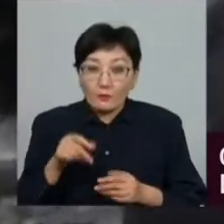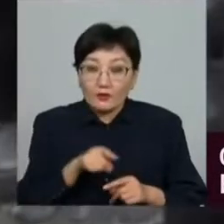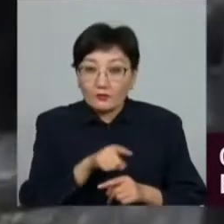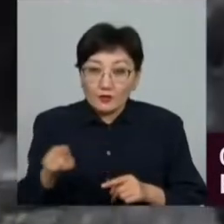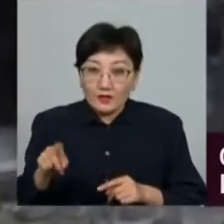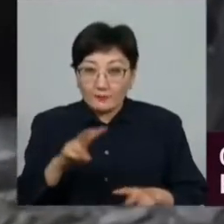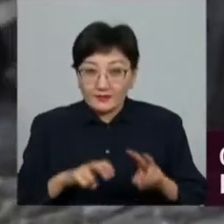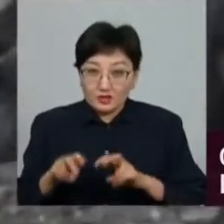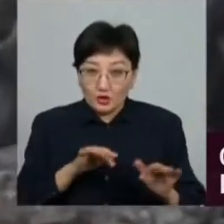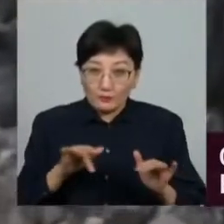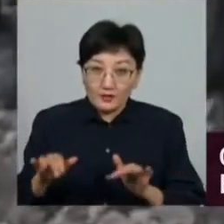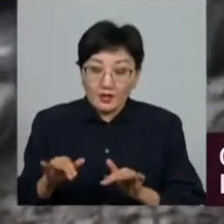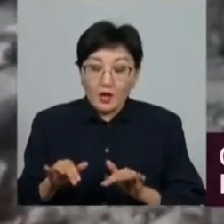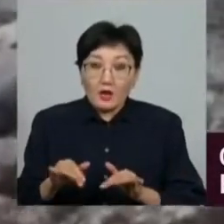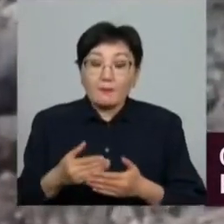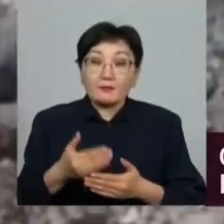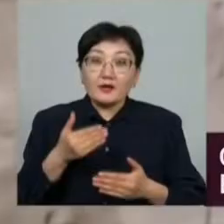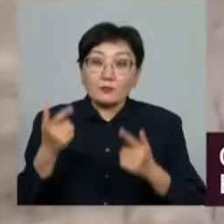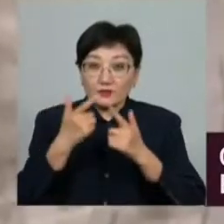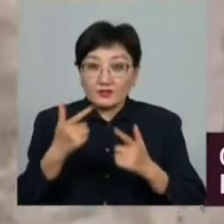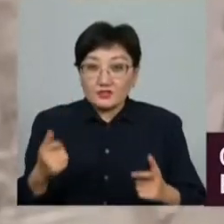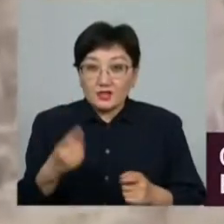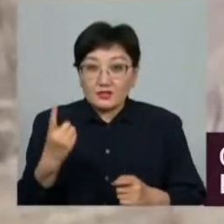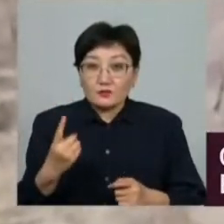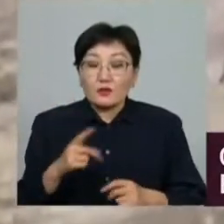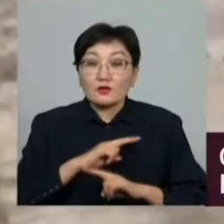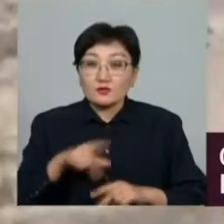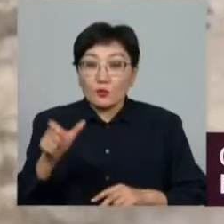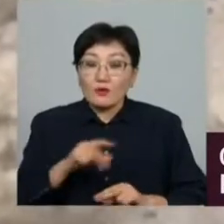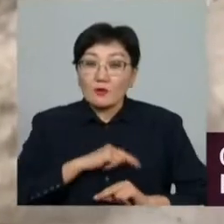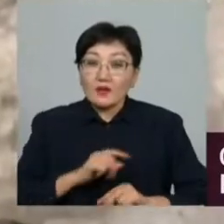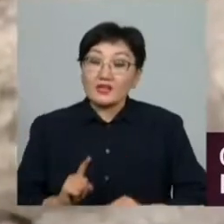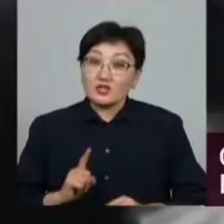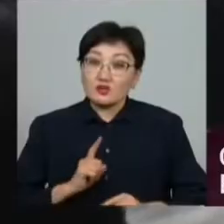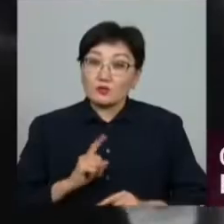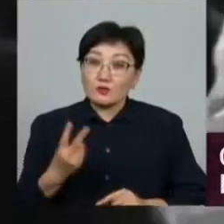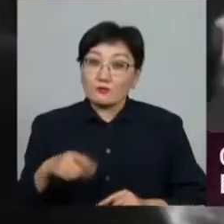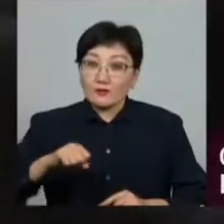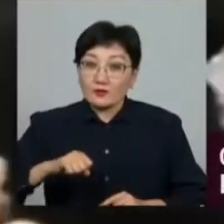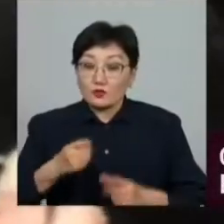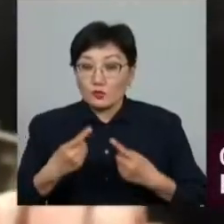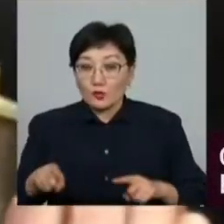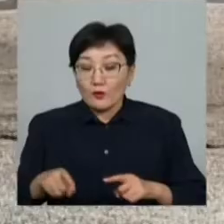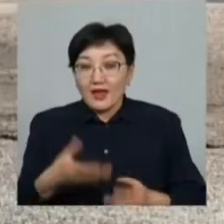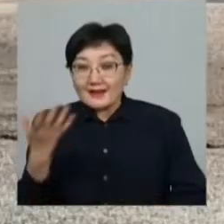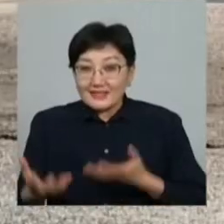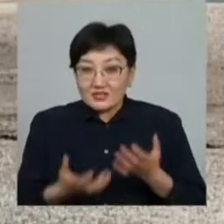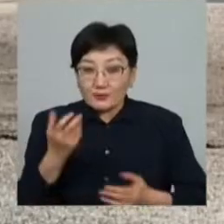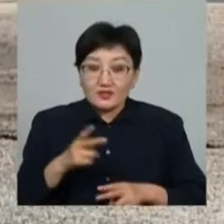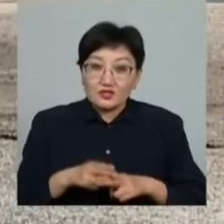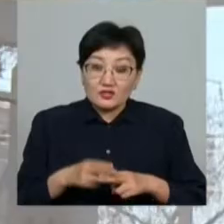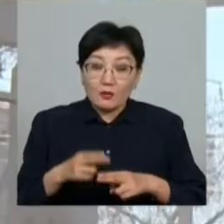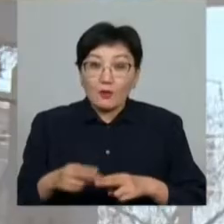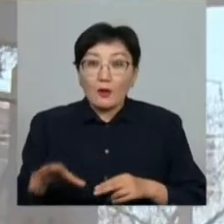спасательной операции по предварительным данным один из погибших работал охранником двое других разбирали металлические конструкции